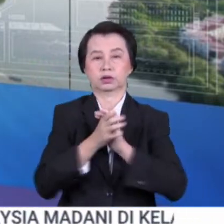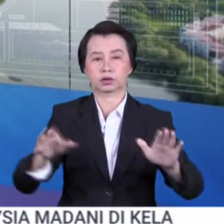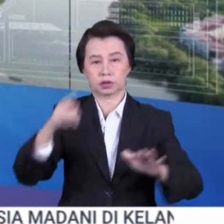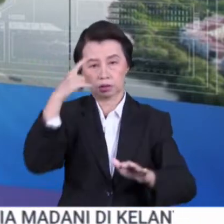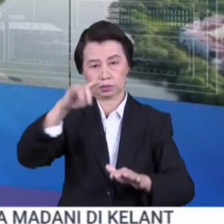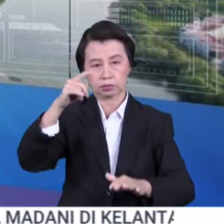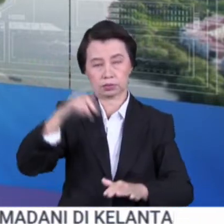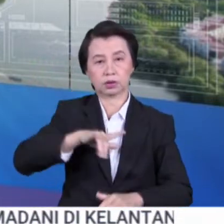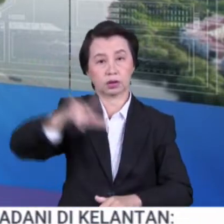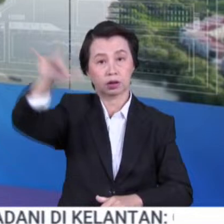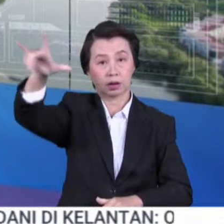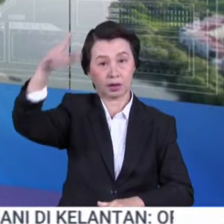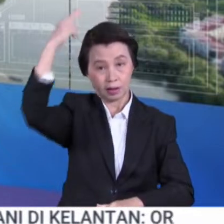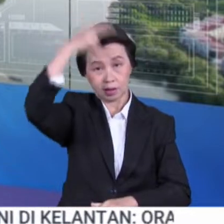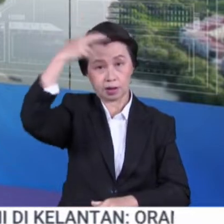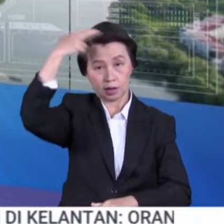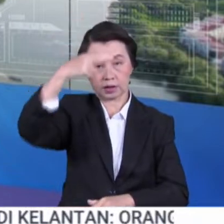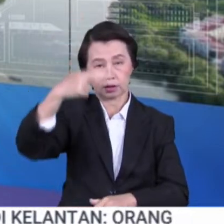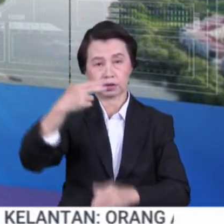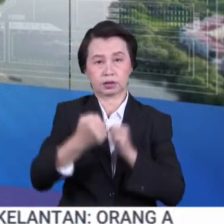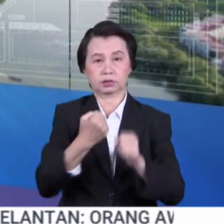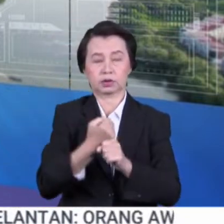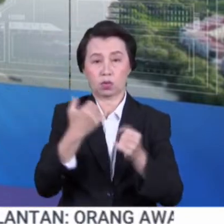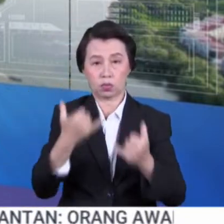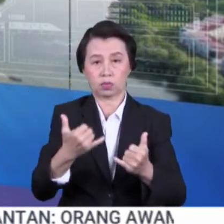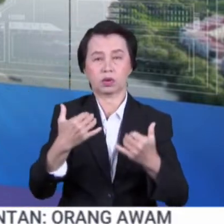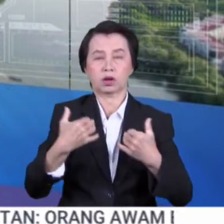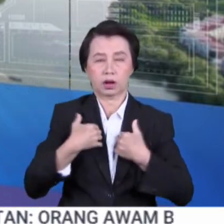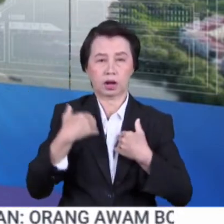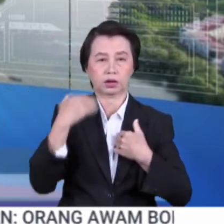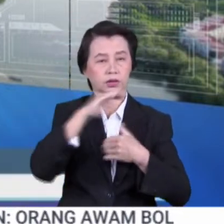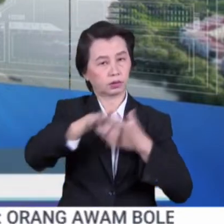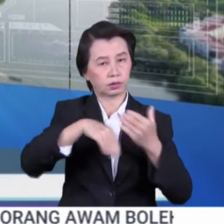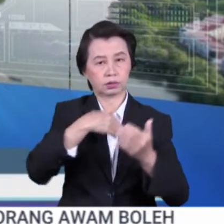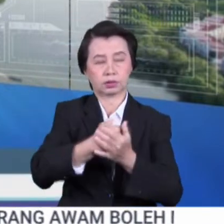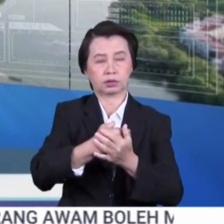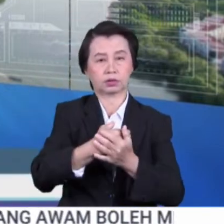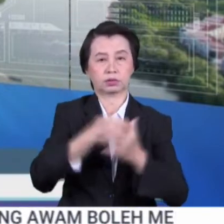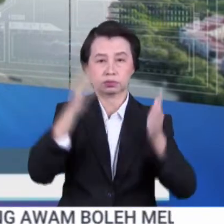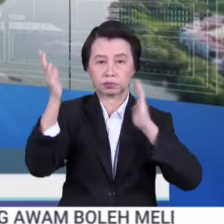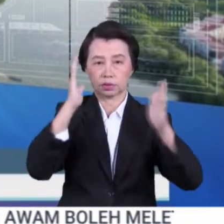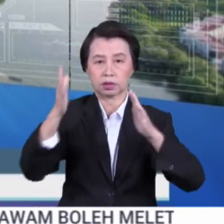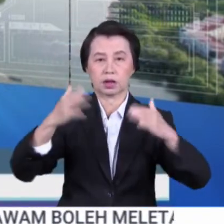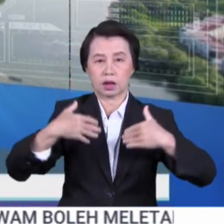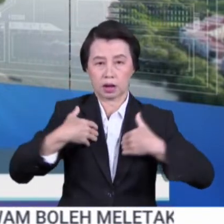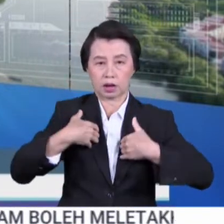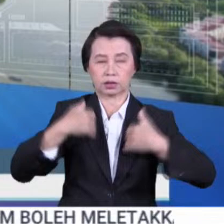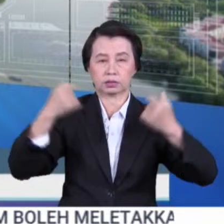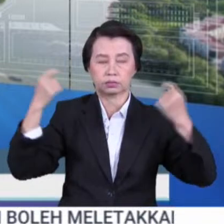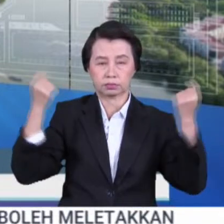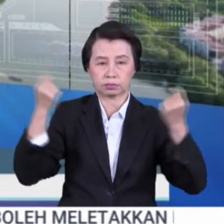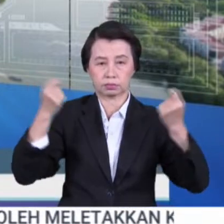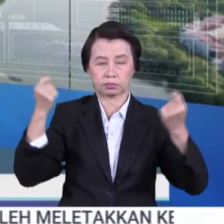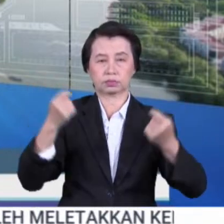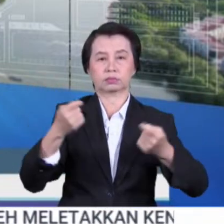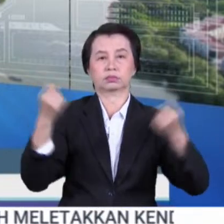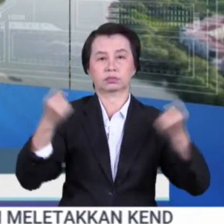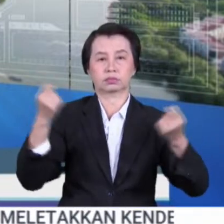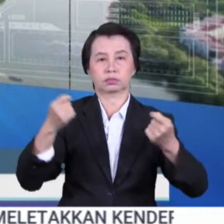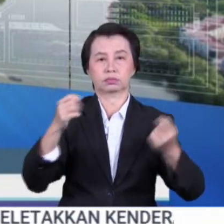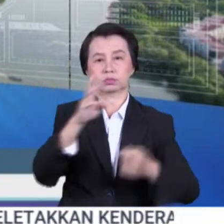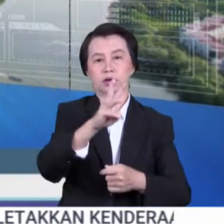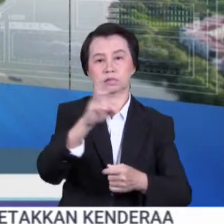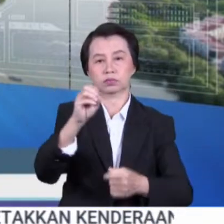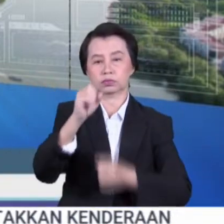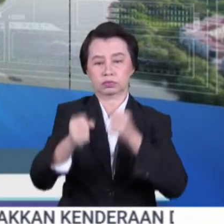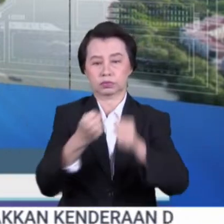musim haji tahun ini. Majlis diadakan serentak seluruh negara itu juga berlangsung sempena sambutan 60 tahun Tabung Haji